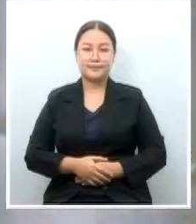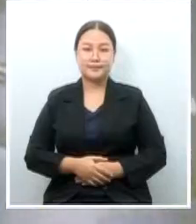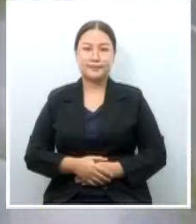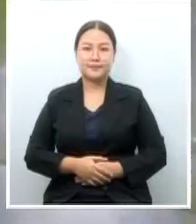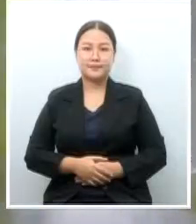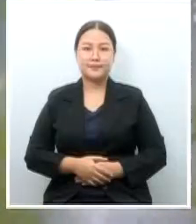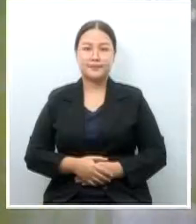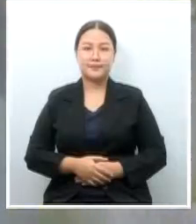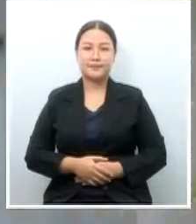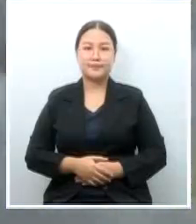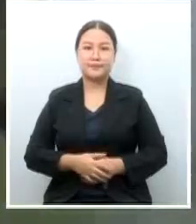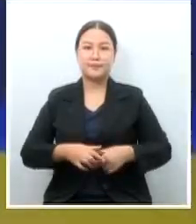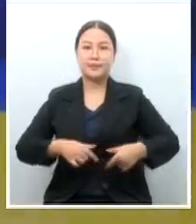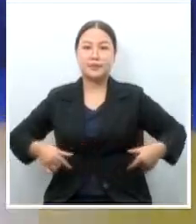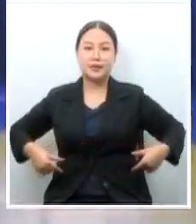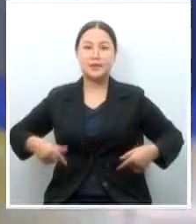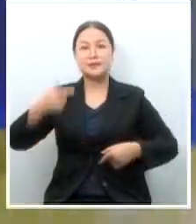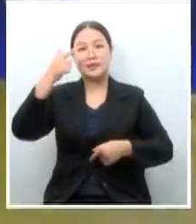ลานฝึกกีฬายูโด